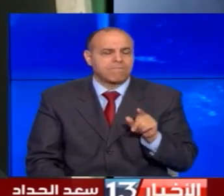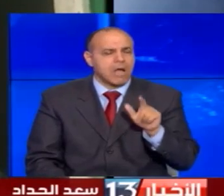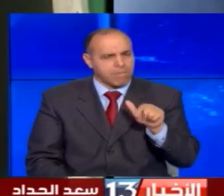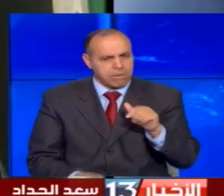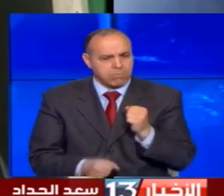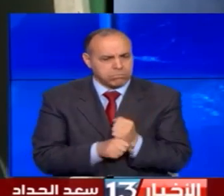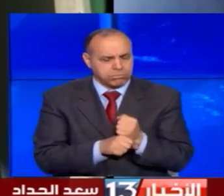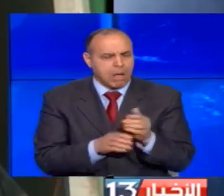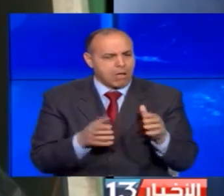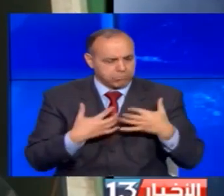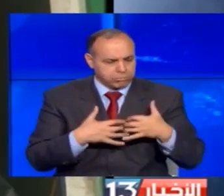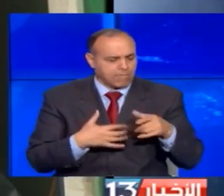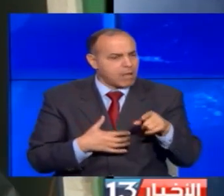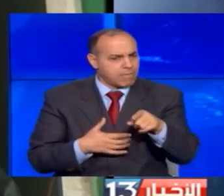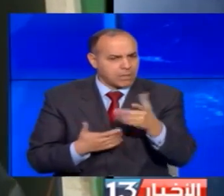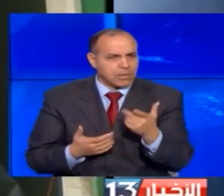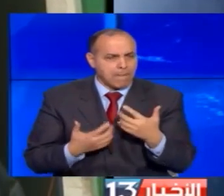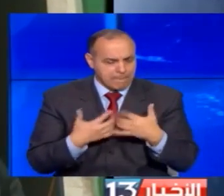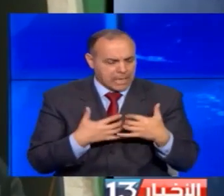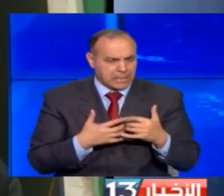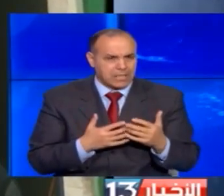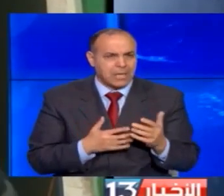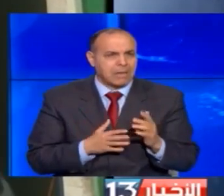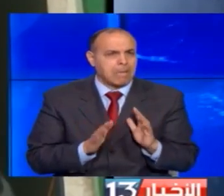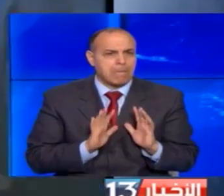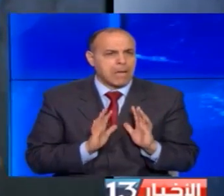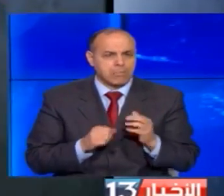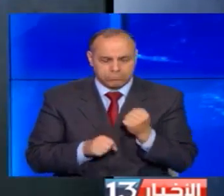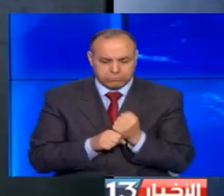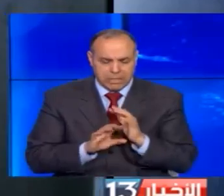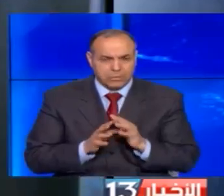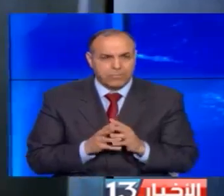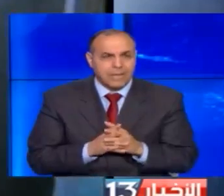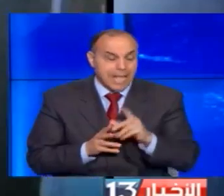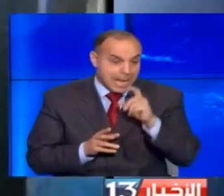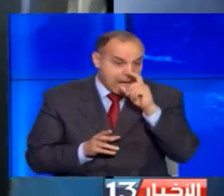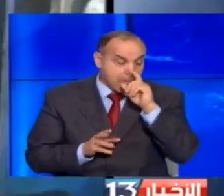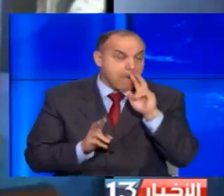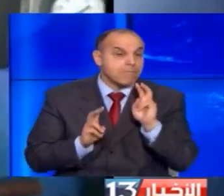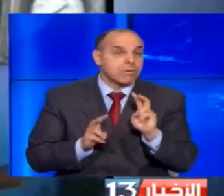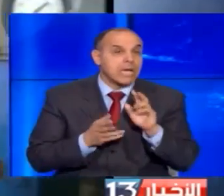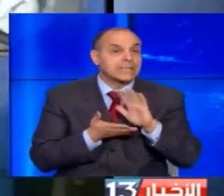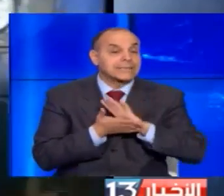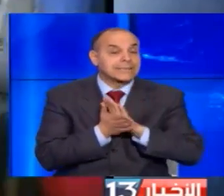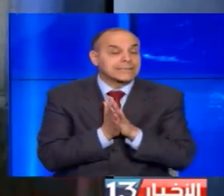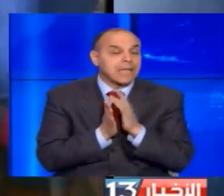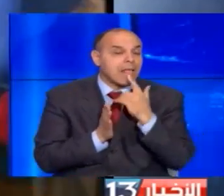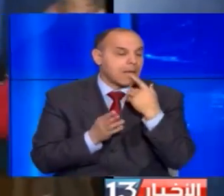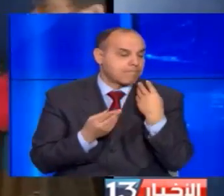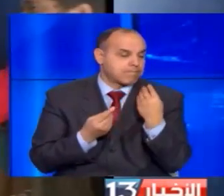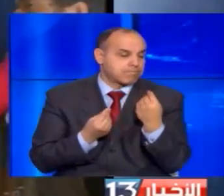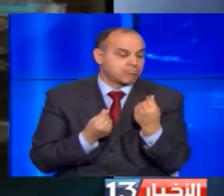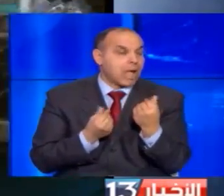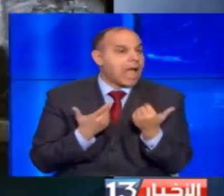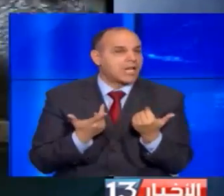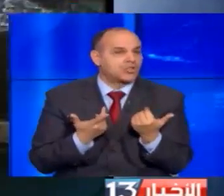وفيها الماكينات وفيها كل شيء بالميكانيك، معناها ما عادش بتحرك حتى شيء باليد. والعربي زيت معناها ابن، علاش ابن؟ على خاطر الدرن